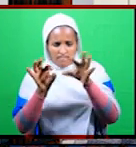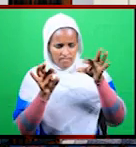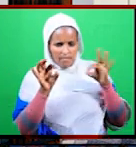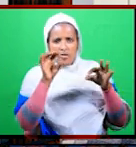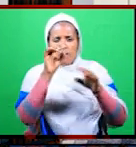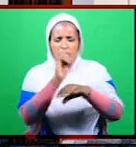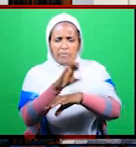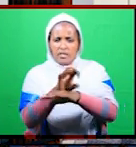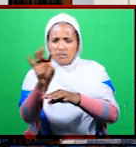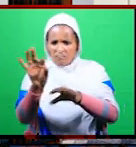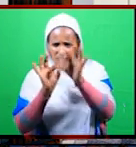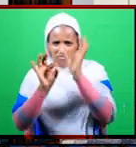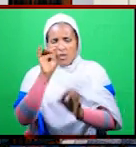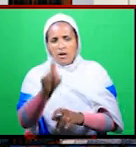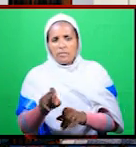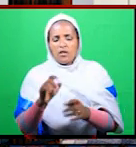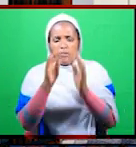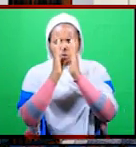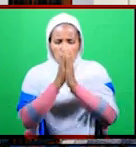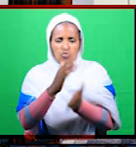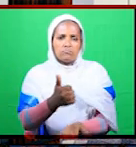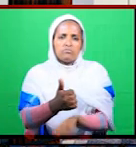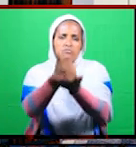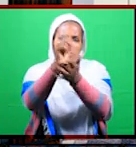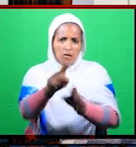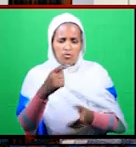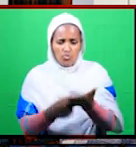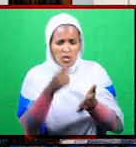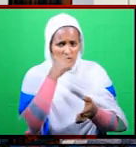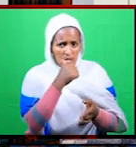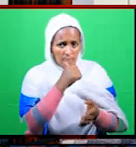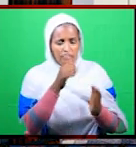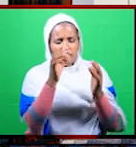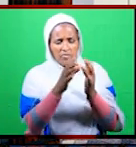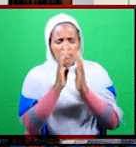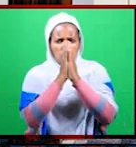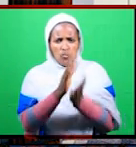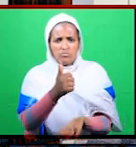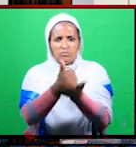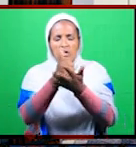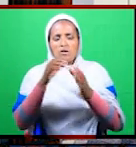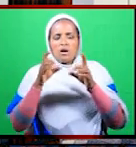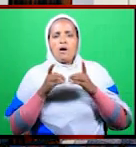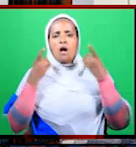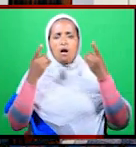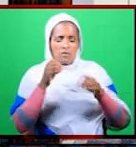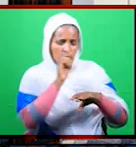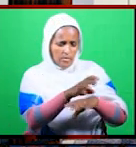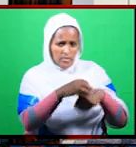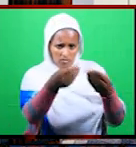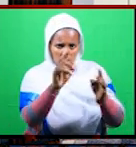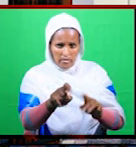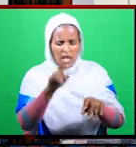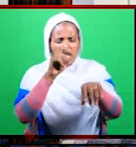ይችላል፣ በምክር መንቀል ይችላል፣ በጸሎት መታገዝ ይችላል። እሷ በጸሎቷ ልታገዘው ትችላለች፣ ንስሐ አባት ደግሞ በምክር ሊያገዙት